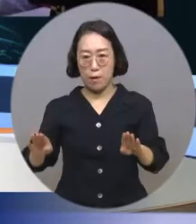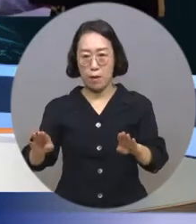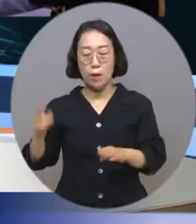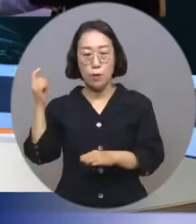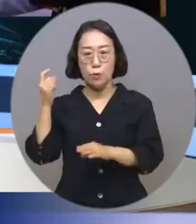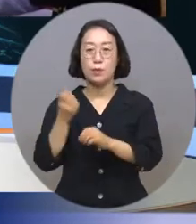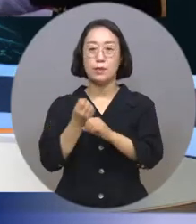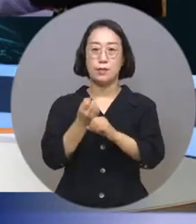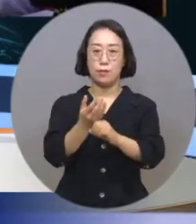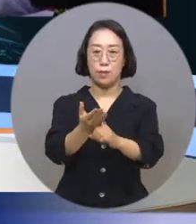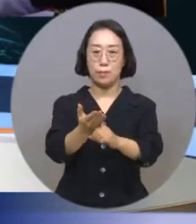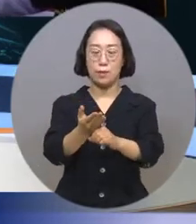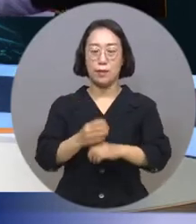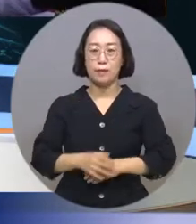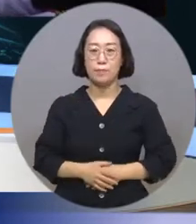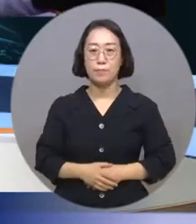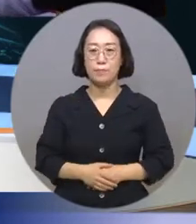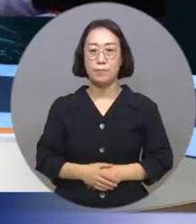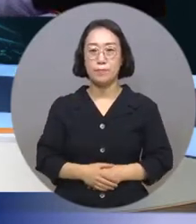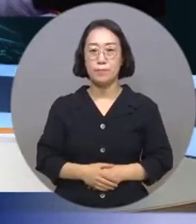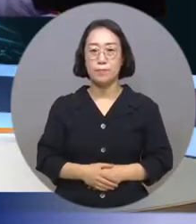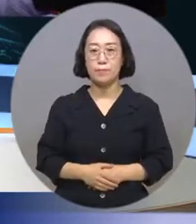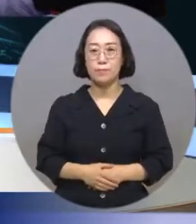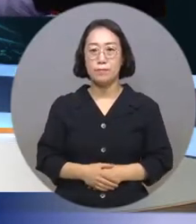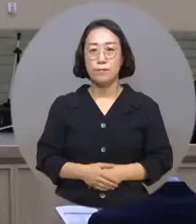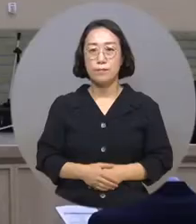나왔는지 문경화 기자가 전합니다.